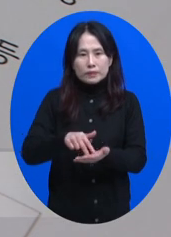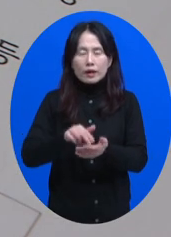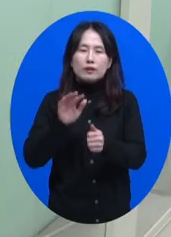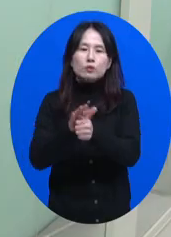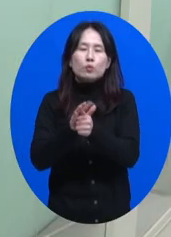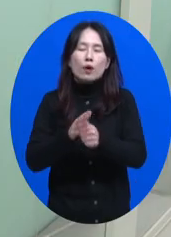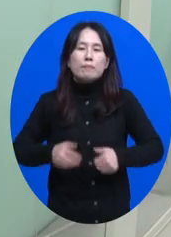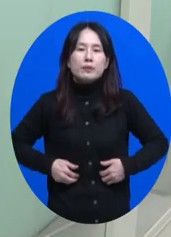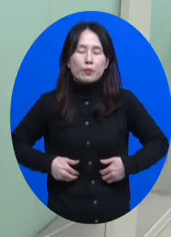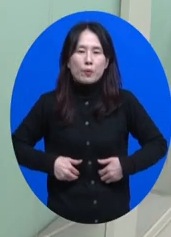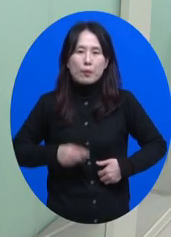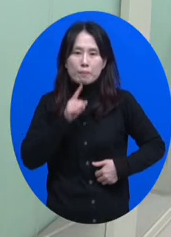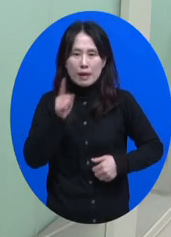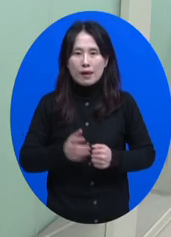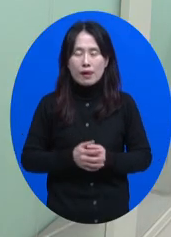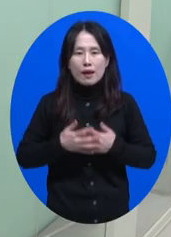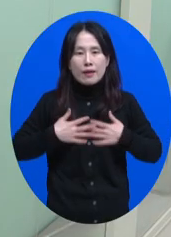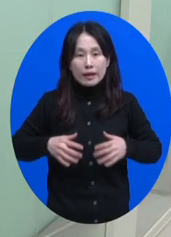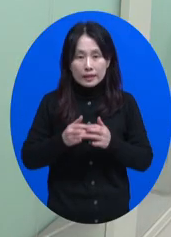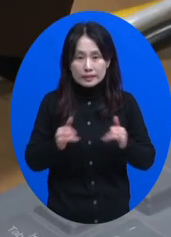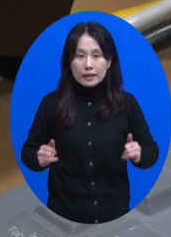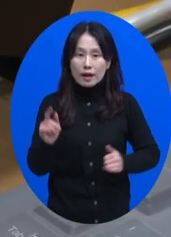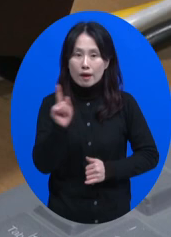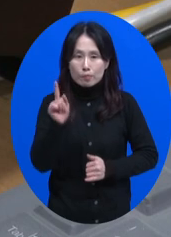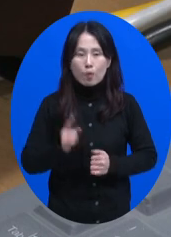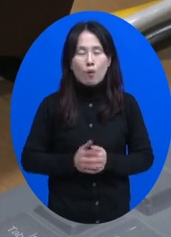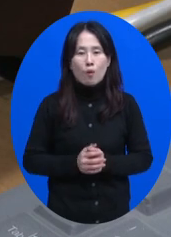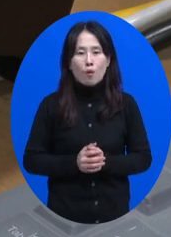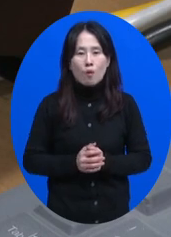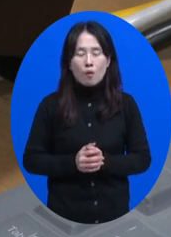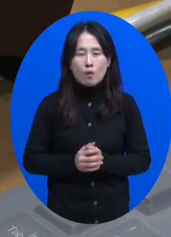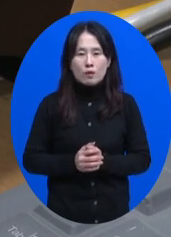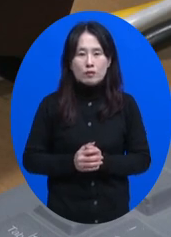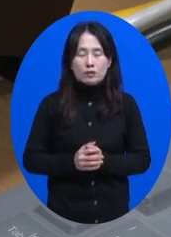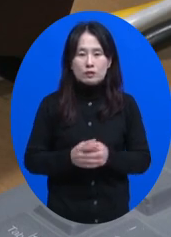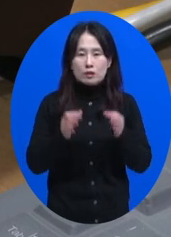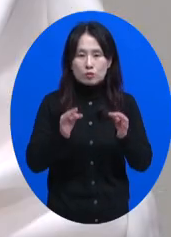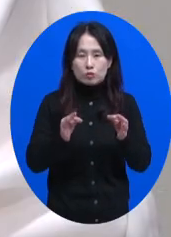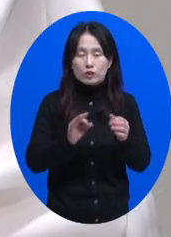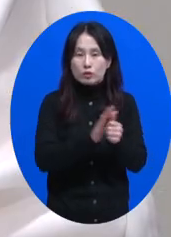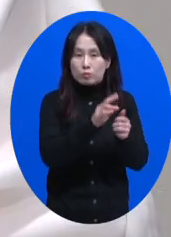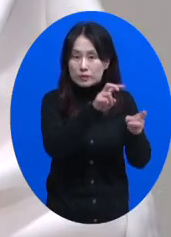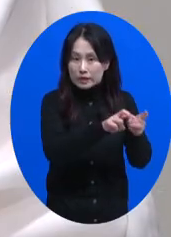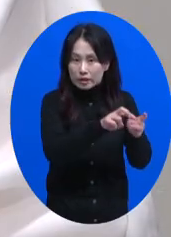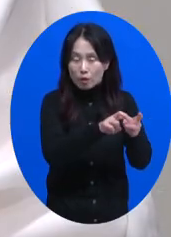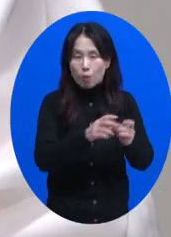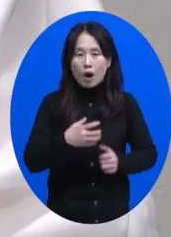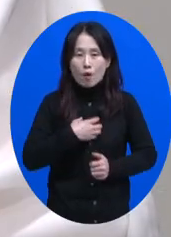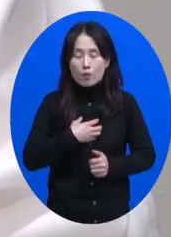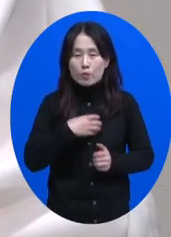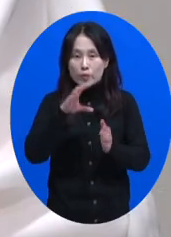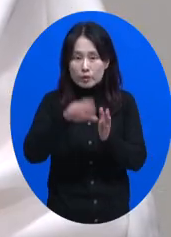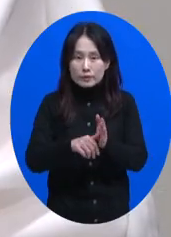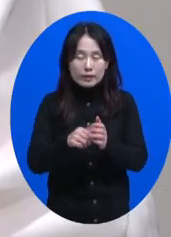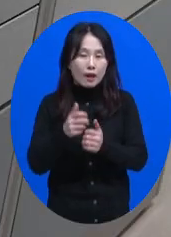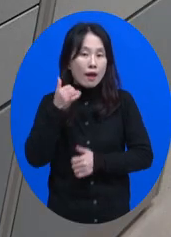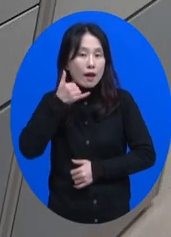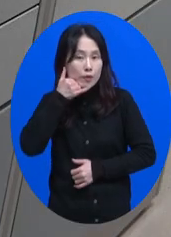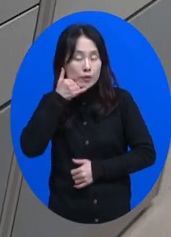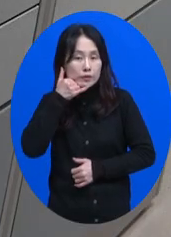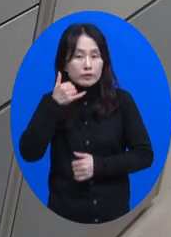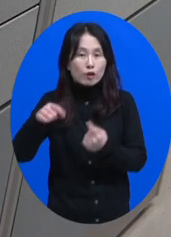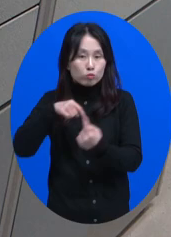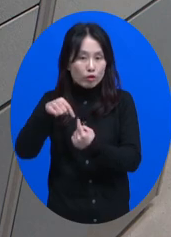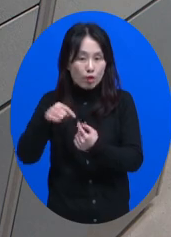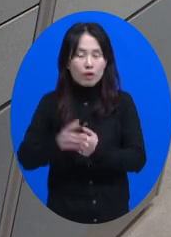밝혔습니다. 먼저 취약계층 분야에선 경기도 서민금융복지지원센터와 위기상담콜센터를 운영하고